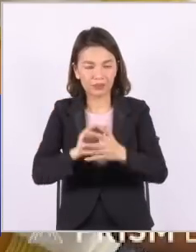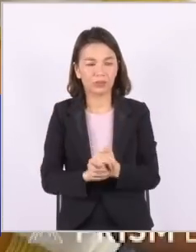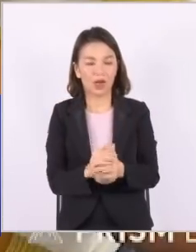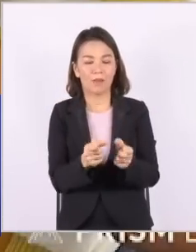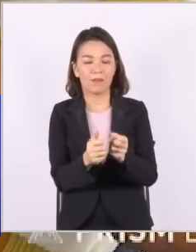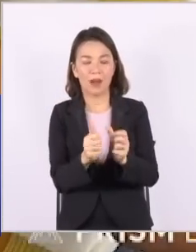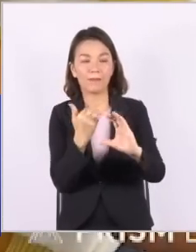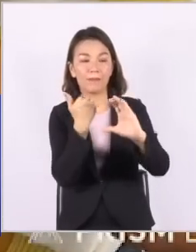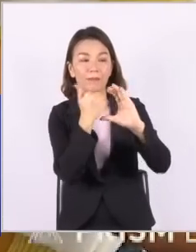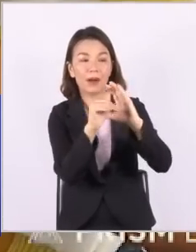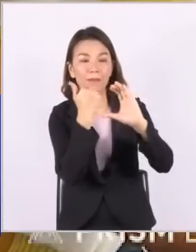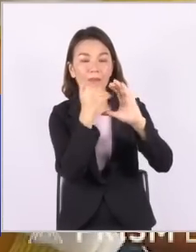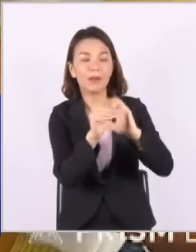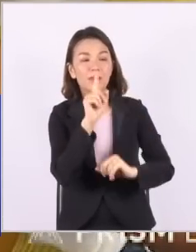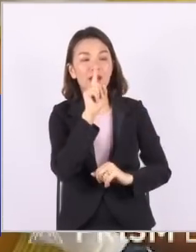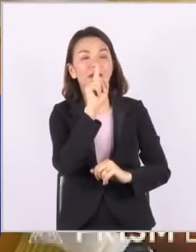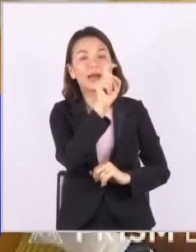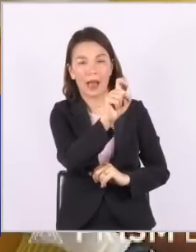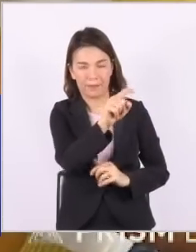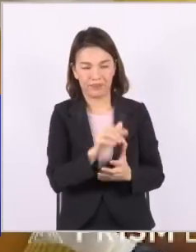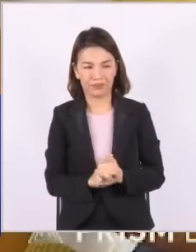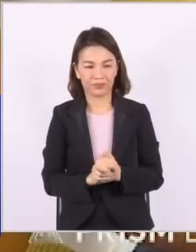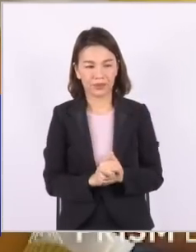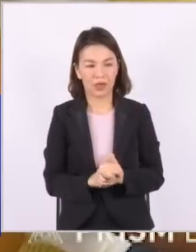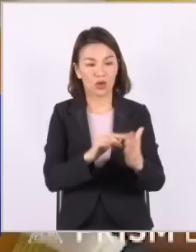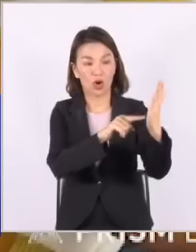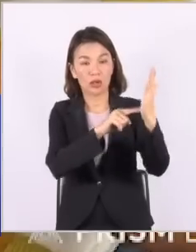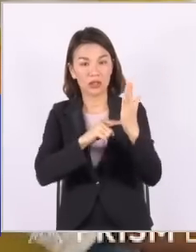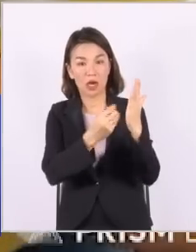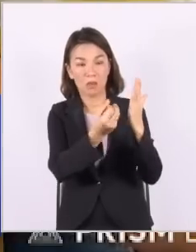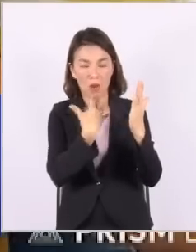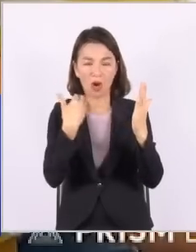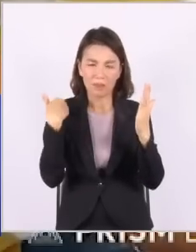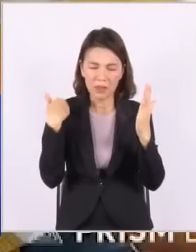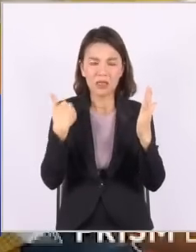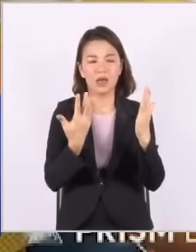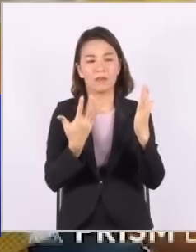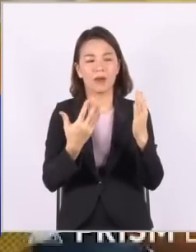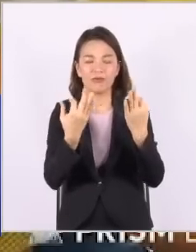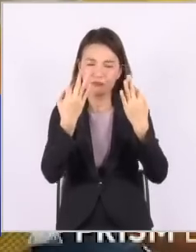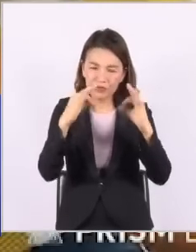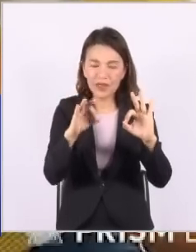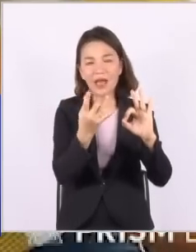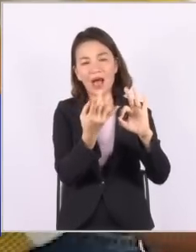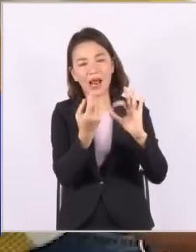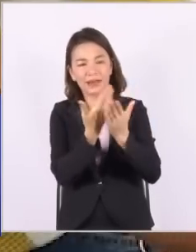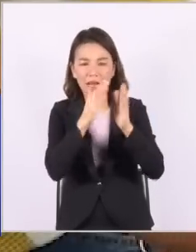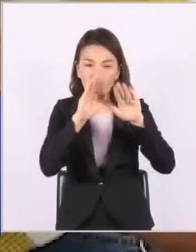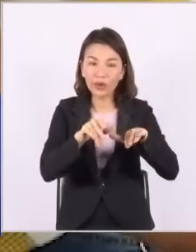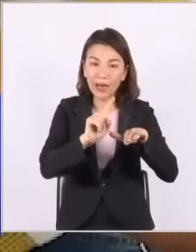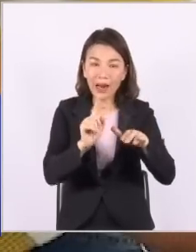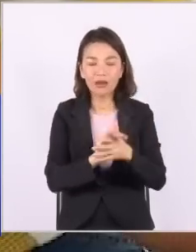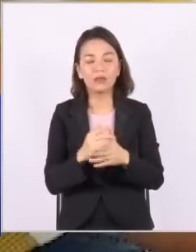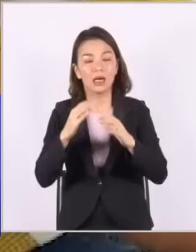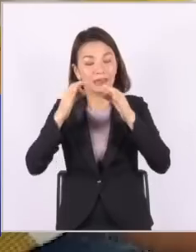เทอร์เน็ตเนี่ยทักไปถามทางคลินิกก็ได้ข้อเสนอเนี่ยบอกว่ามีโปรโมชั่นมีของแถมให้ก็เลยตัดสินใจทำรวมค่า